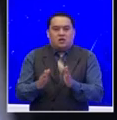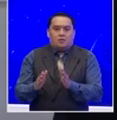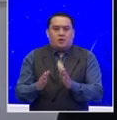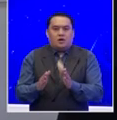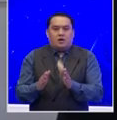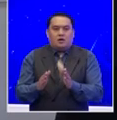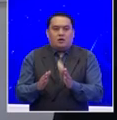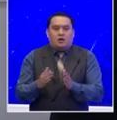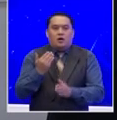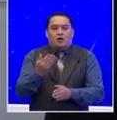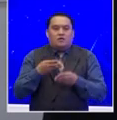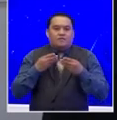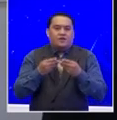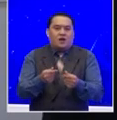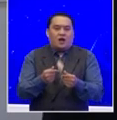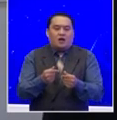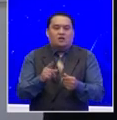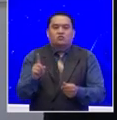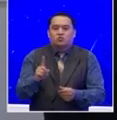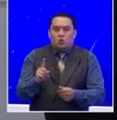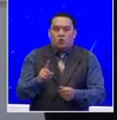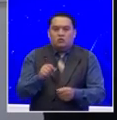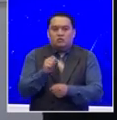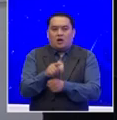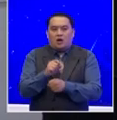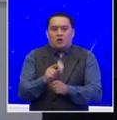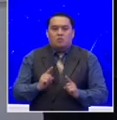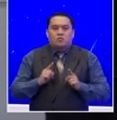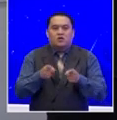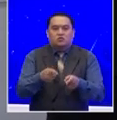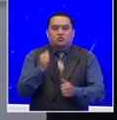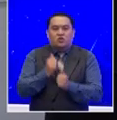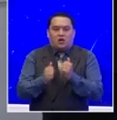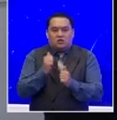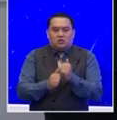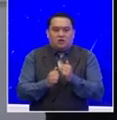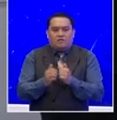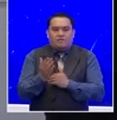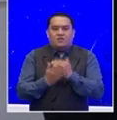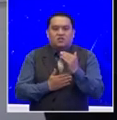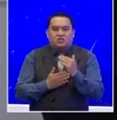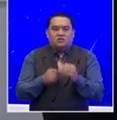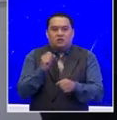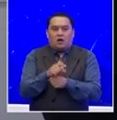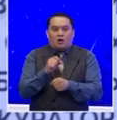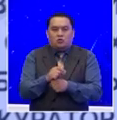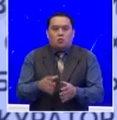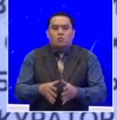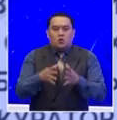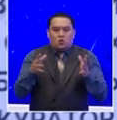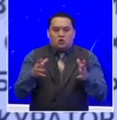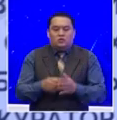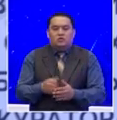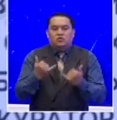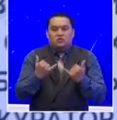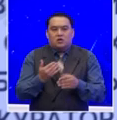убрали. Рейтинги, они влияли на то, чтобы заказы поступали более чаще. Чем выше рейтинг, тогда заказы поступали более чаще в этом плане.